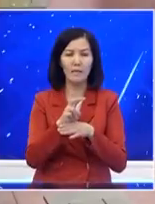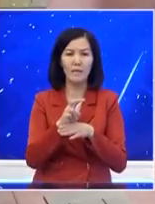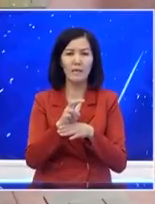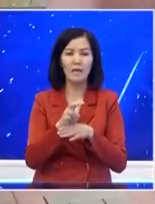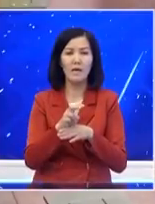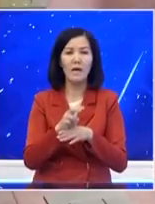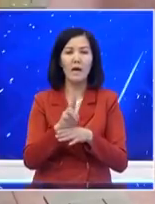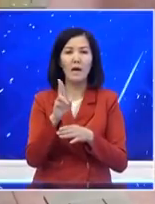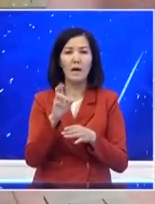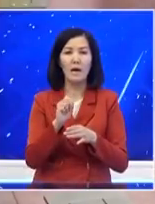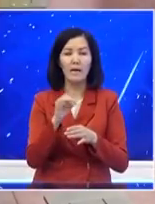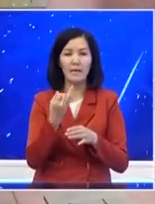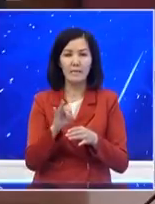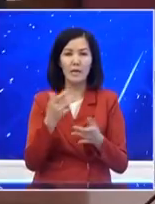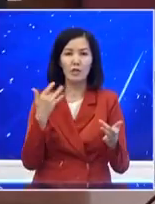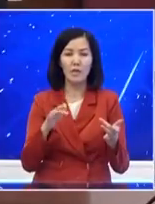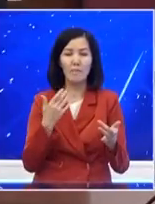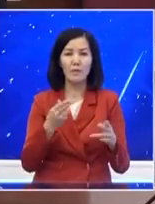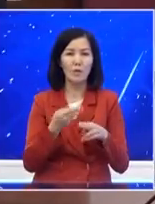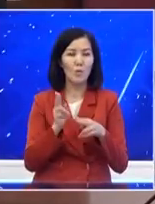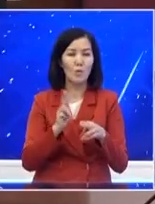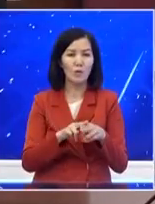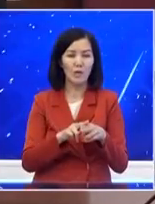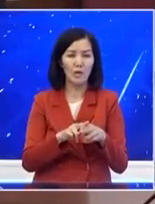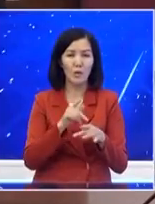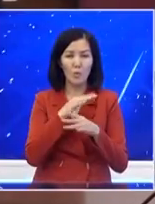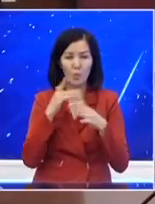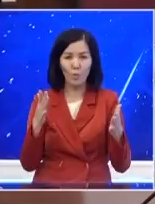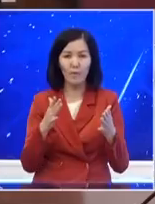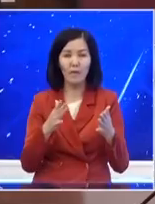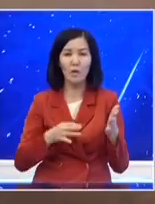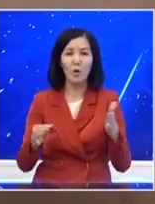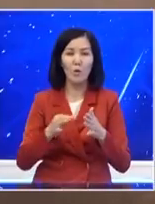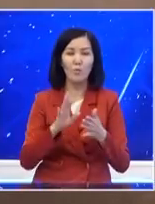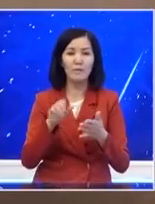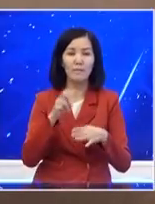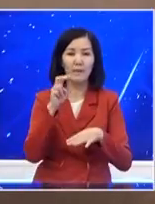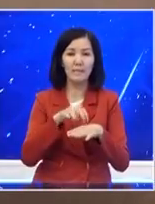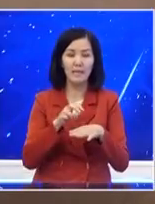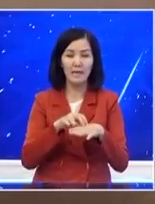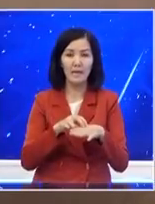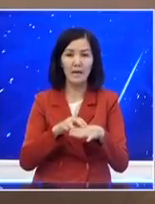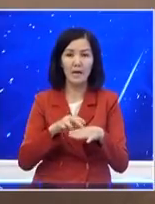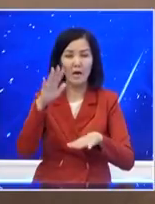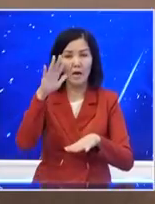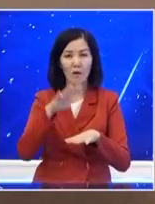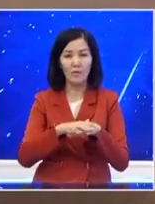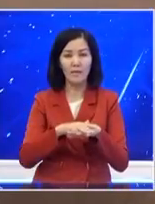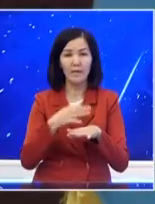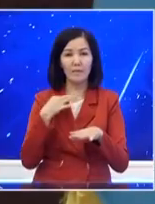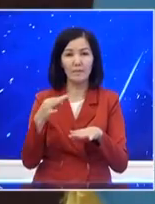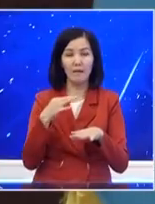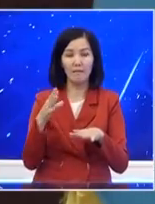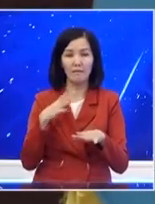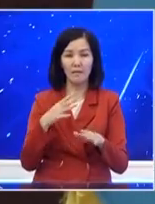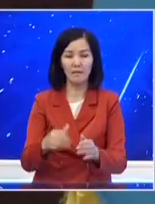ауданында жағдай күрделі. Науқастарға медқызметті ұтымды ұйымдастыруда облыстың бас дәрігері мен аудан әкімі салғырттық танытқан.